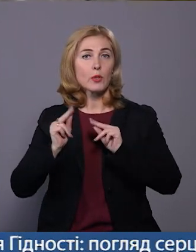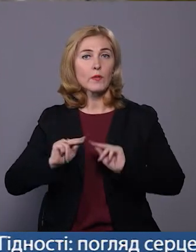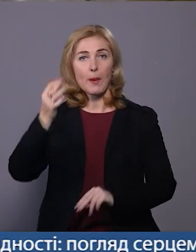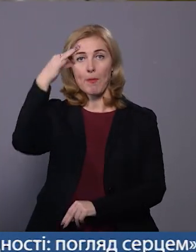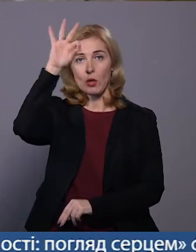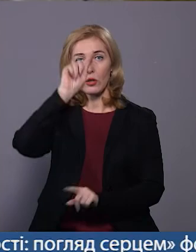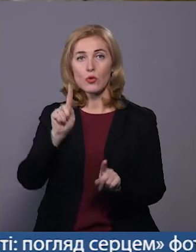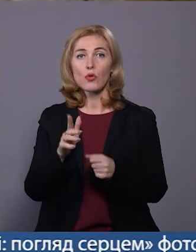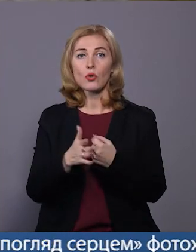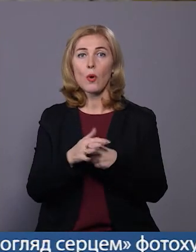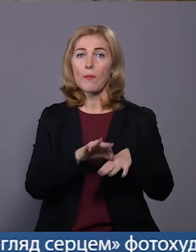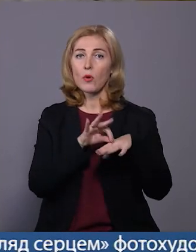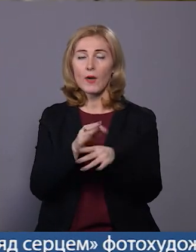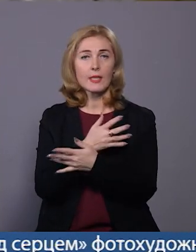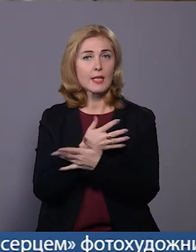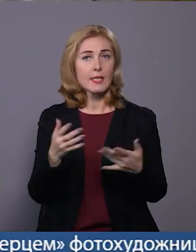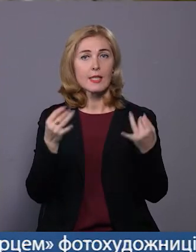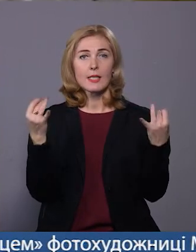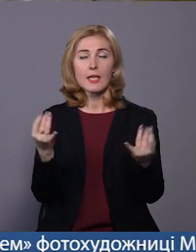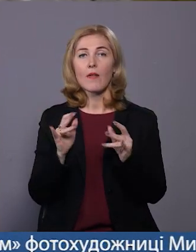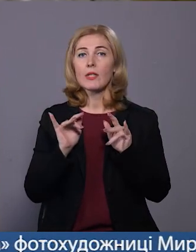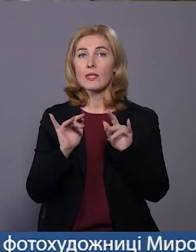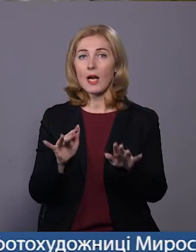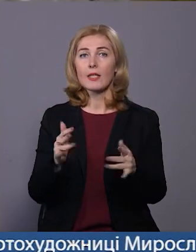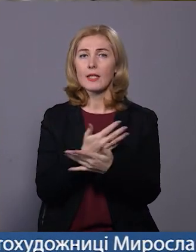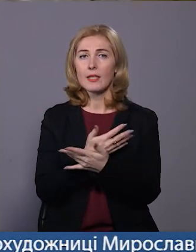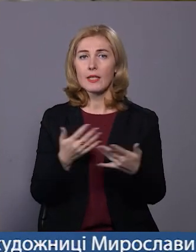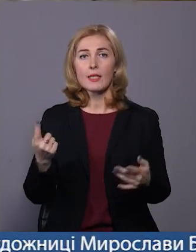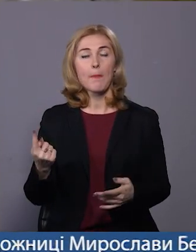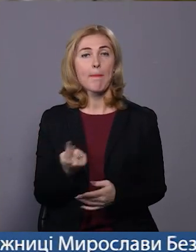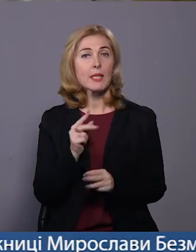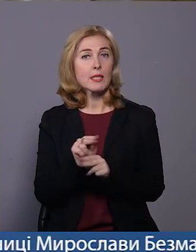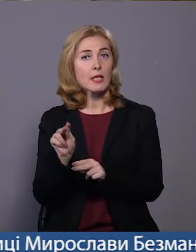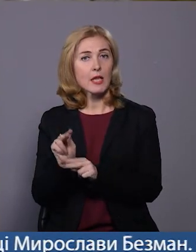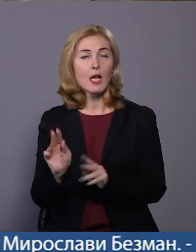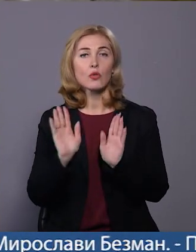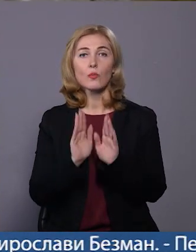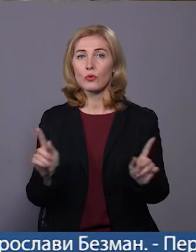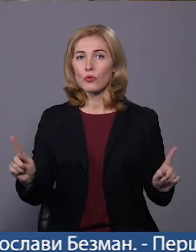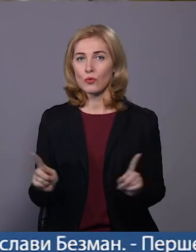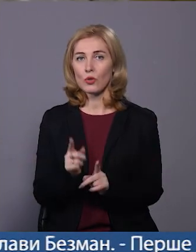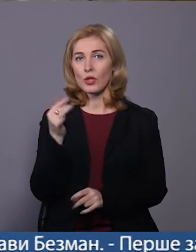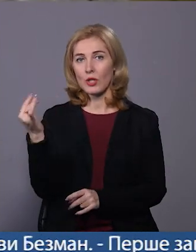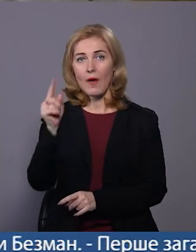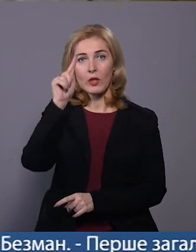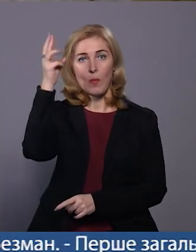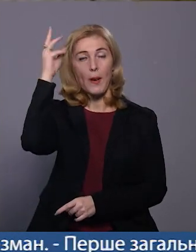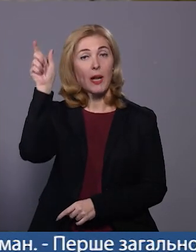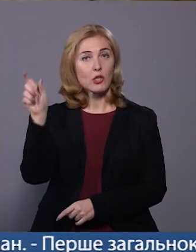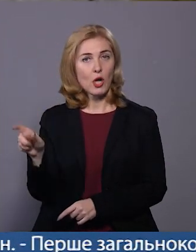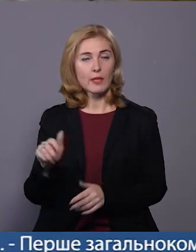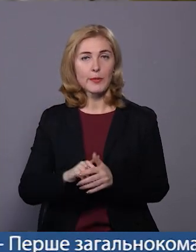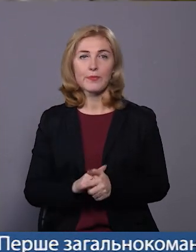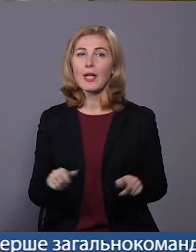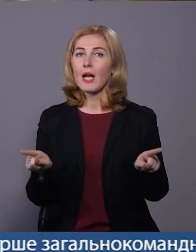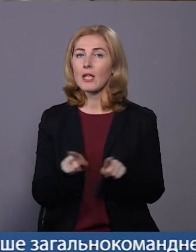для проведення різних цікавих заходів, різні майстер-класи будуть зустрічі з цікавими та відомими хмельничанами.